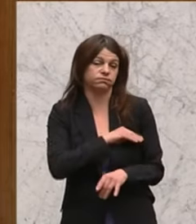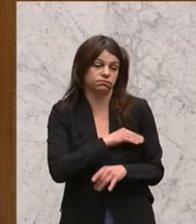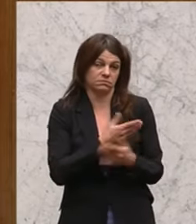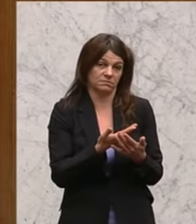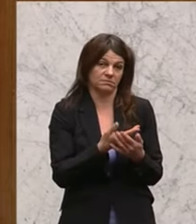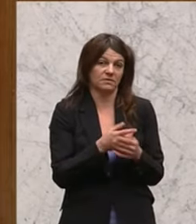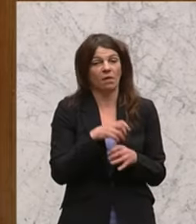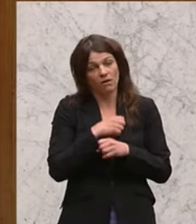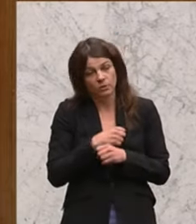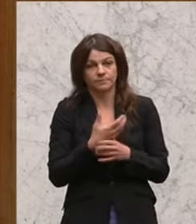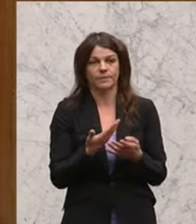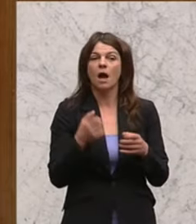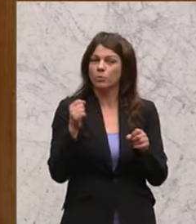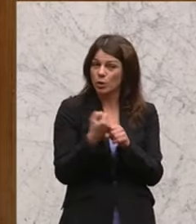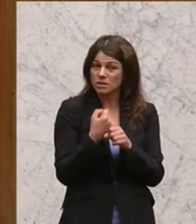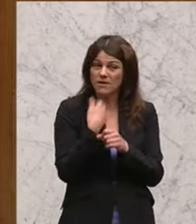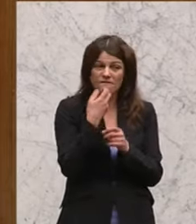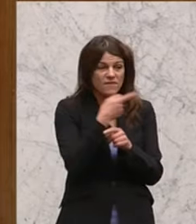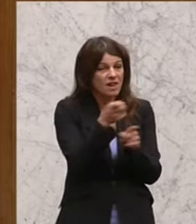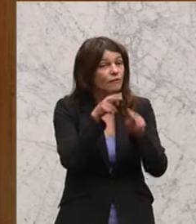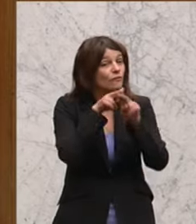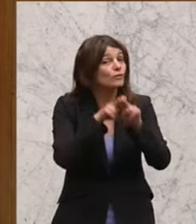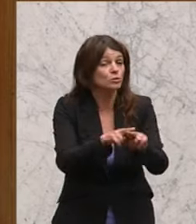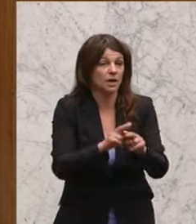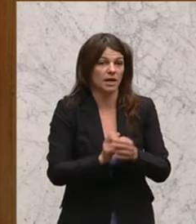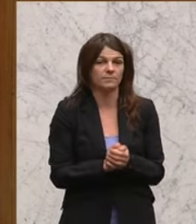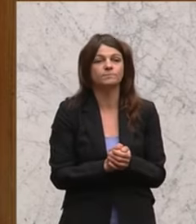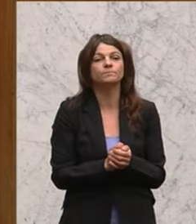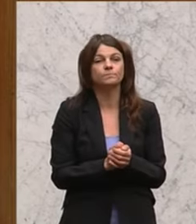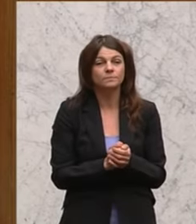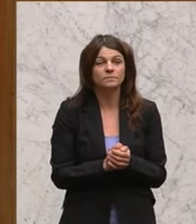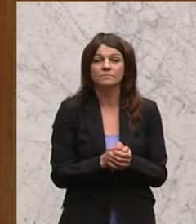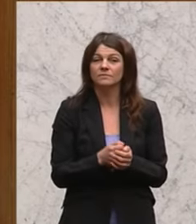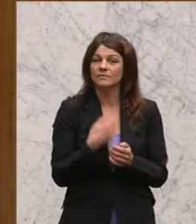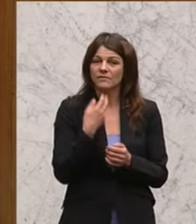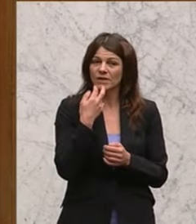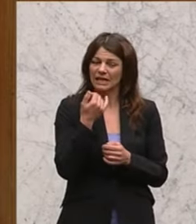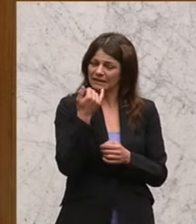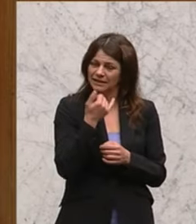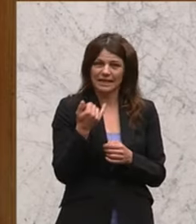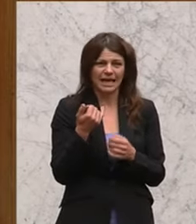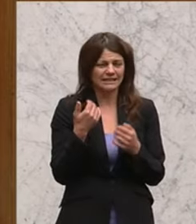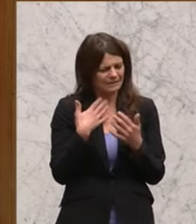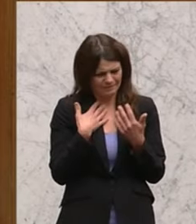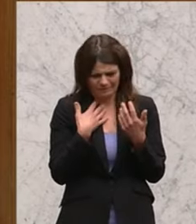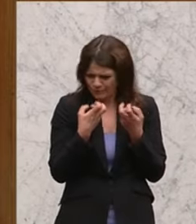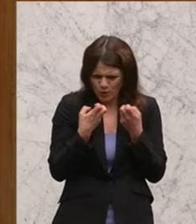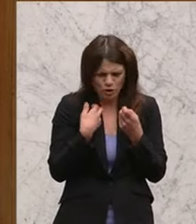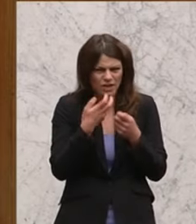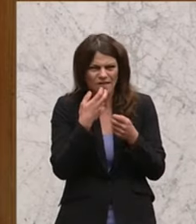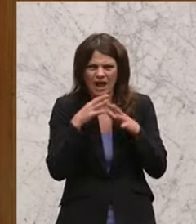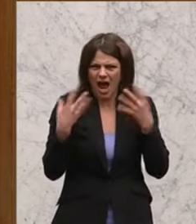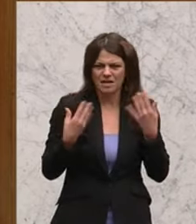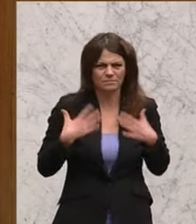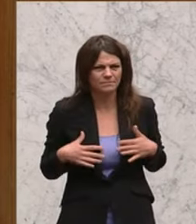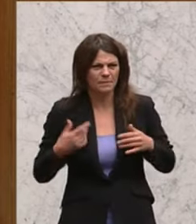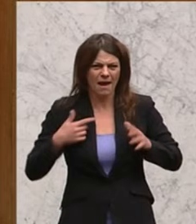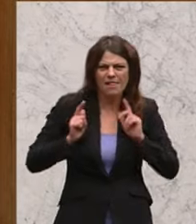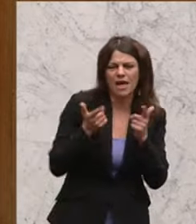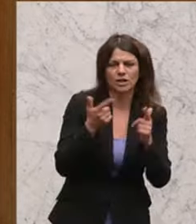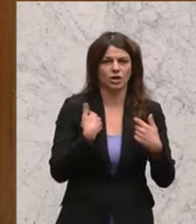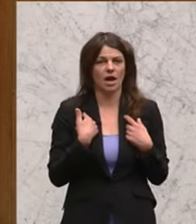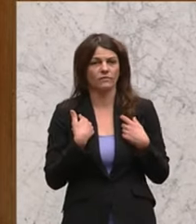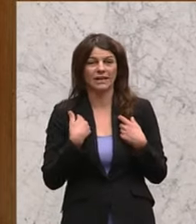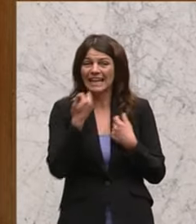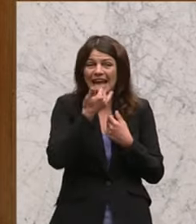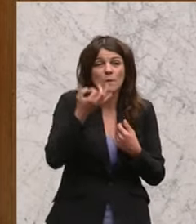wird. Aber was ich Ihnen versprechen kann, ist, dass wir mit jeder Faser unseres Wollens, dass wir mit unserer gesamten Leidenschaft und